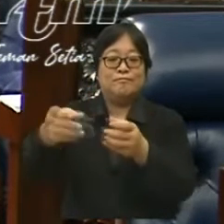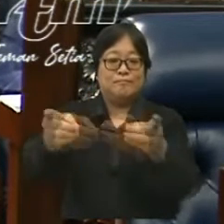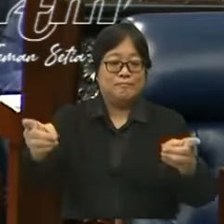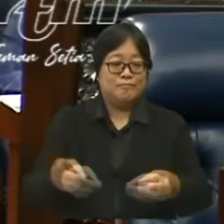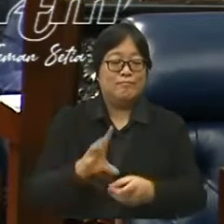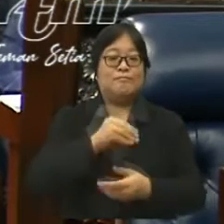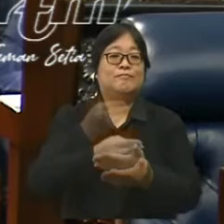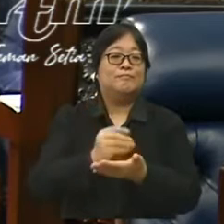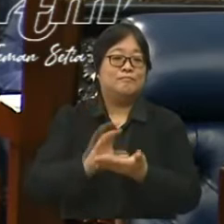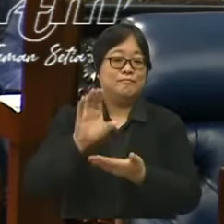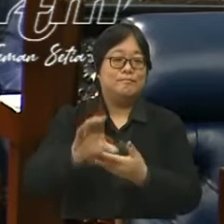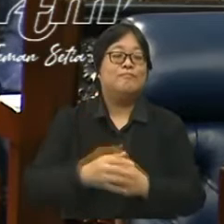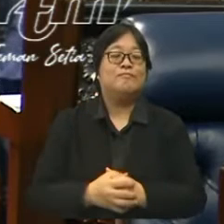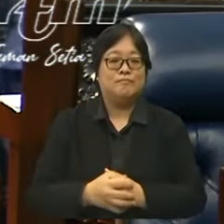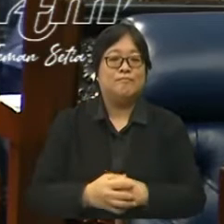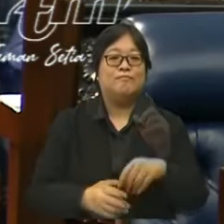manakala peruntukan berjumlah